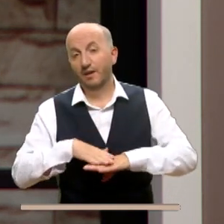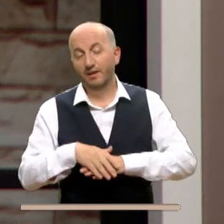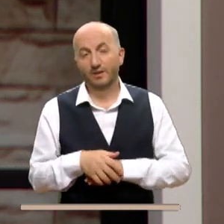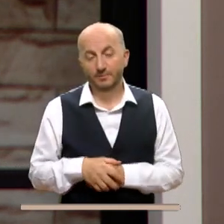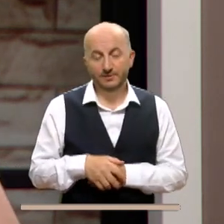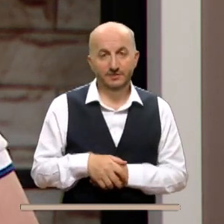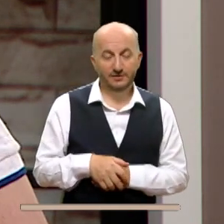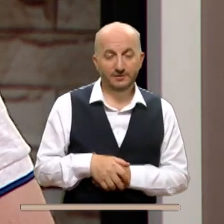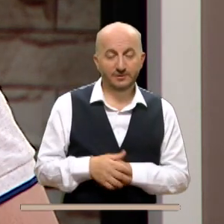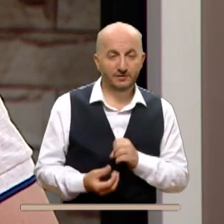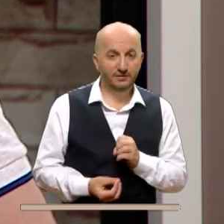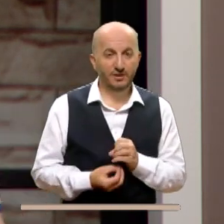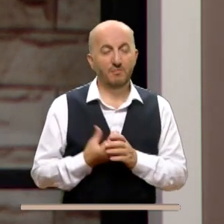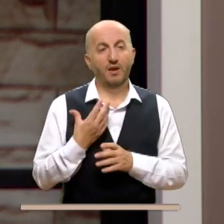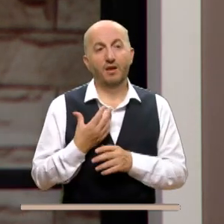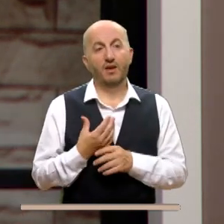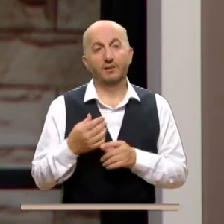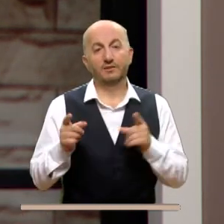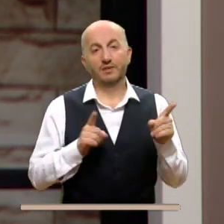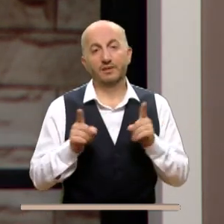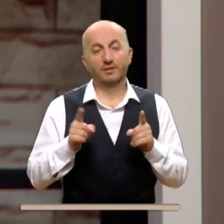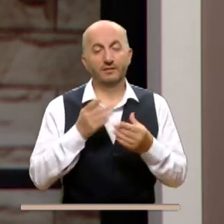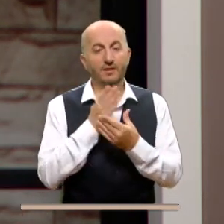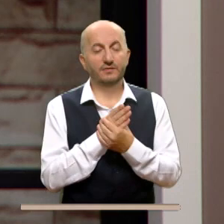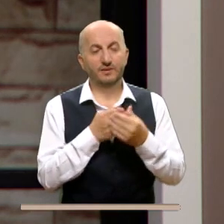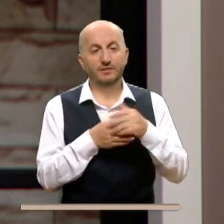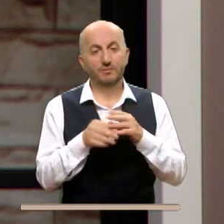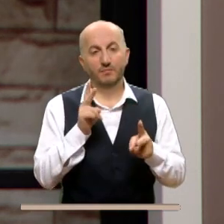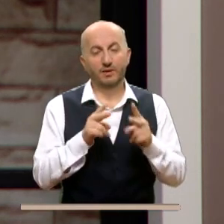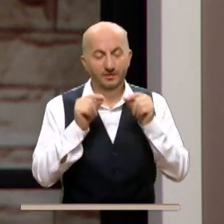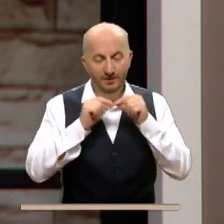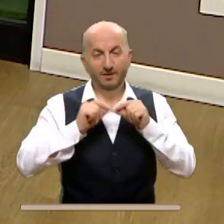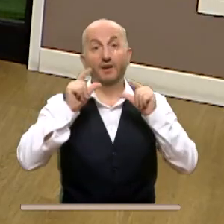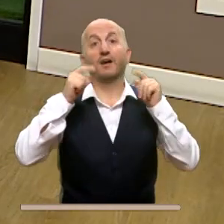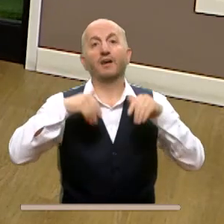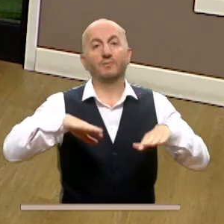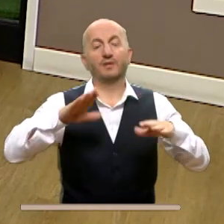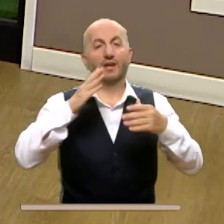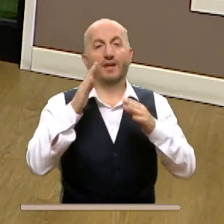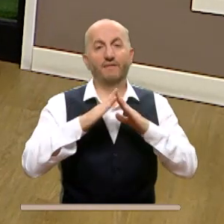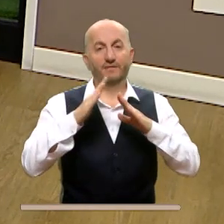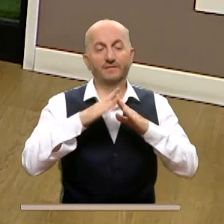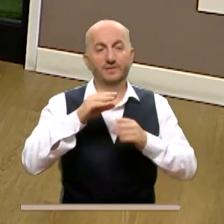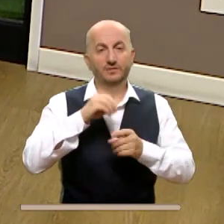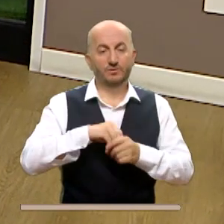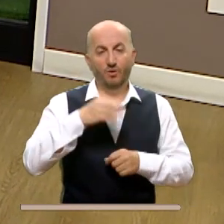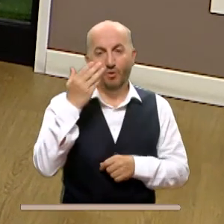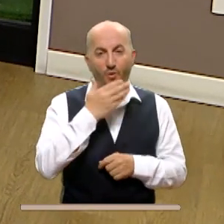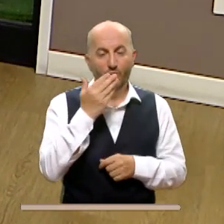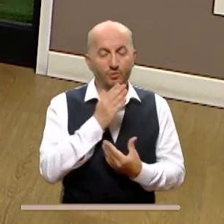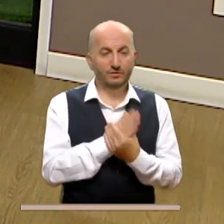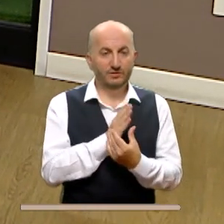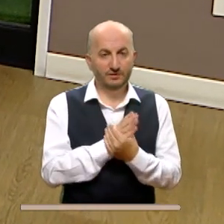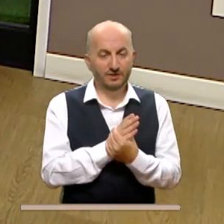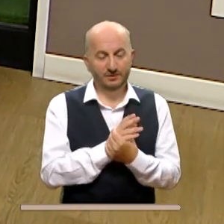yaptım? Sabah işte online derslere girdim. Bazen kalkamadık tabii insanlık hali. Ev hali olunca. Okul derslerini hiç ihmal etmedin.